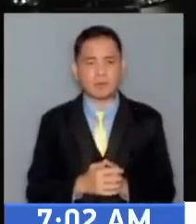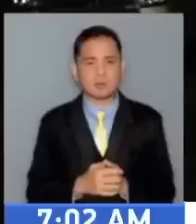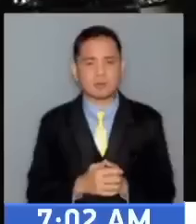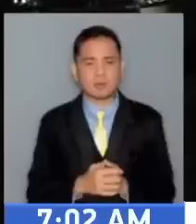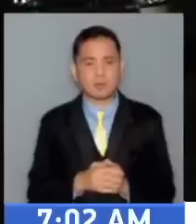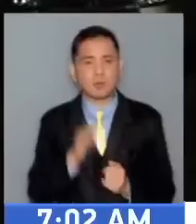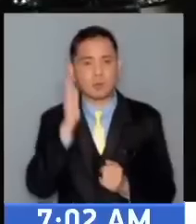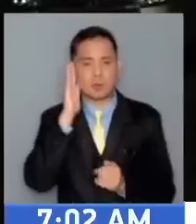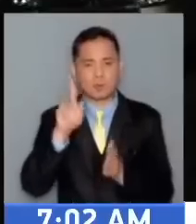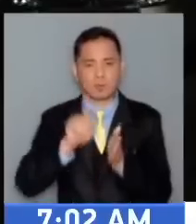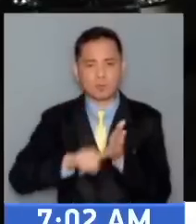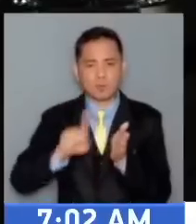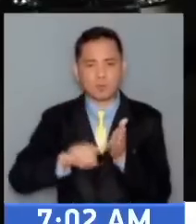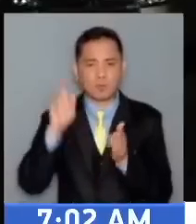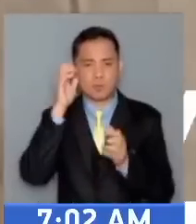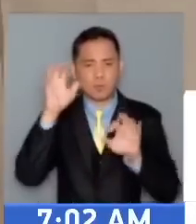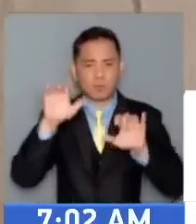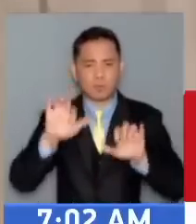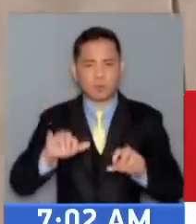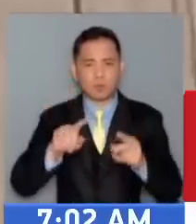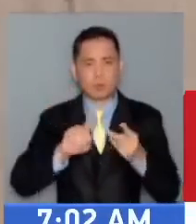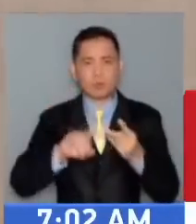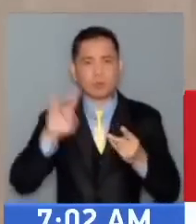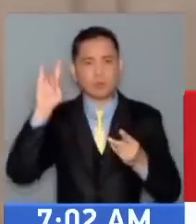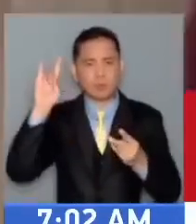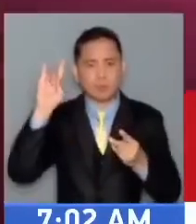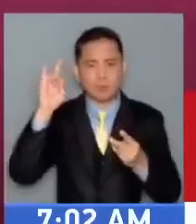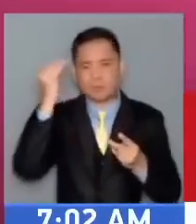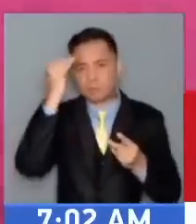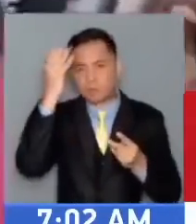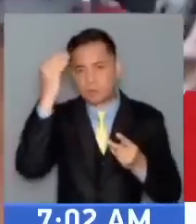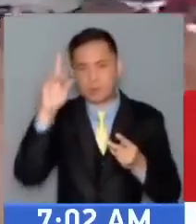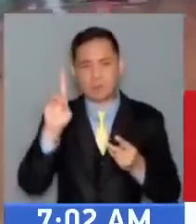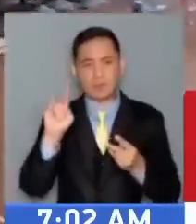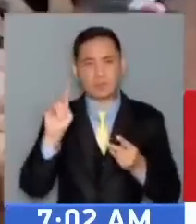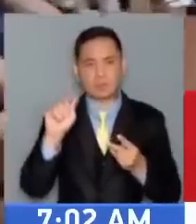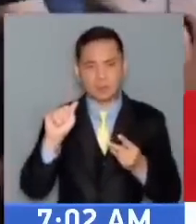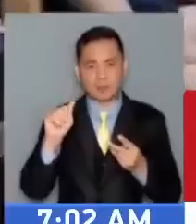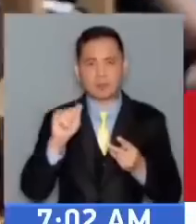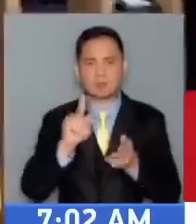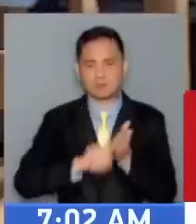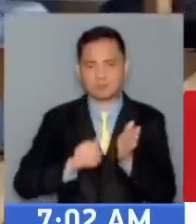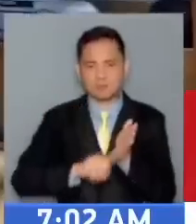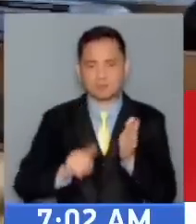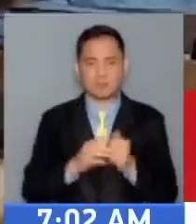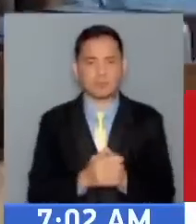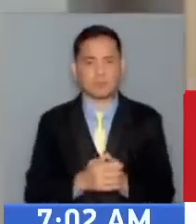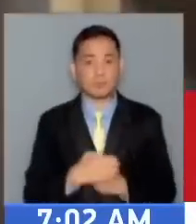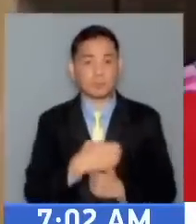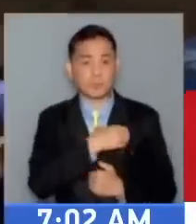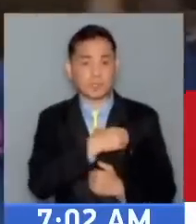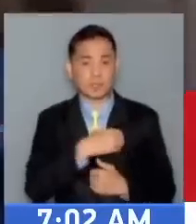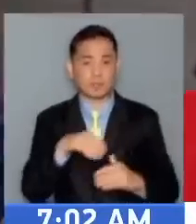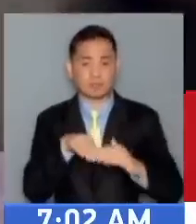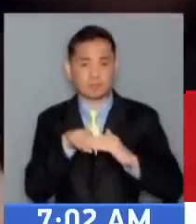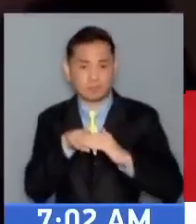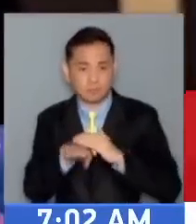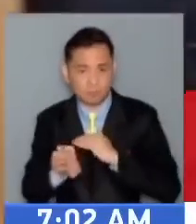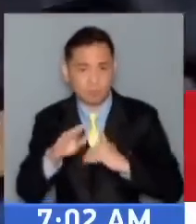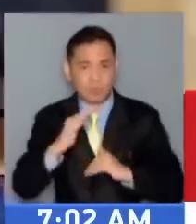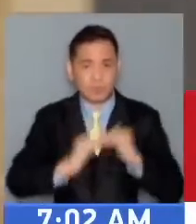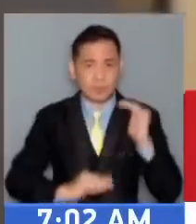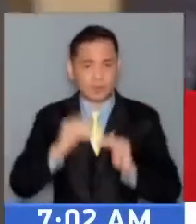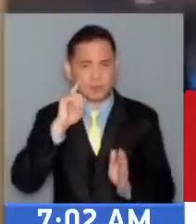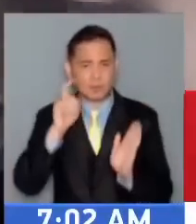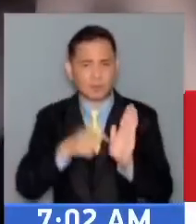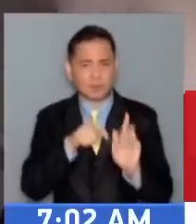media data na makakalap dito. Nang pasukin ng pulisya ang mga pasilidad, tumambad ang maraming foreign national na may mga sariling kama at